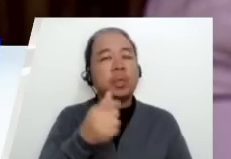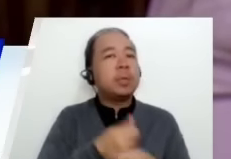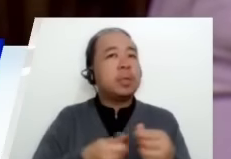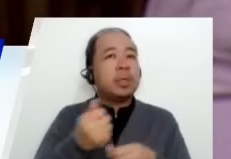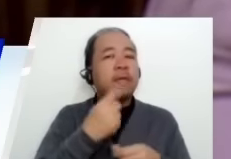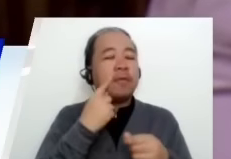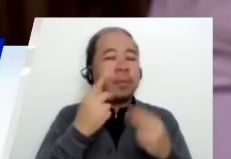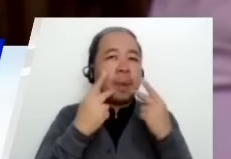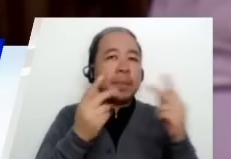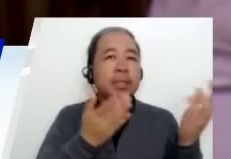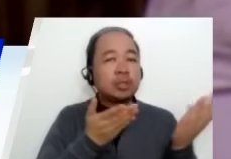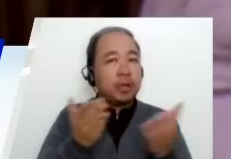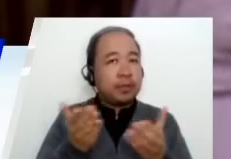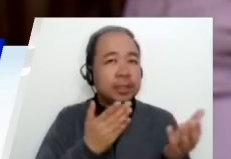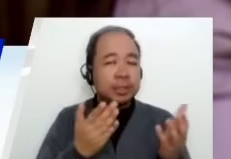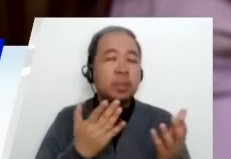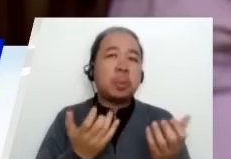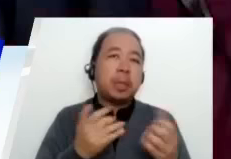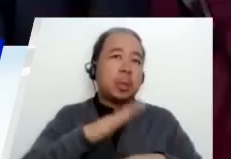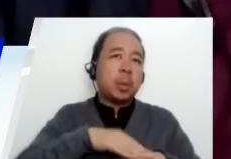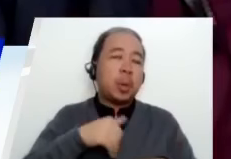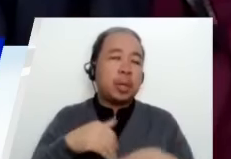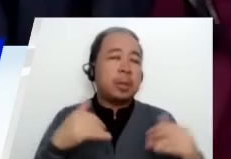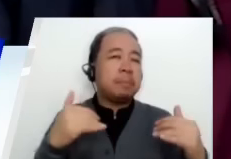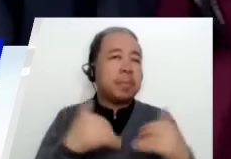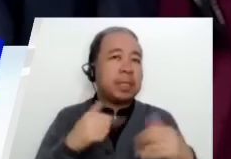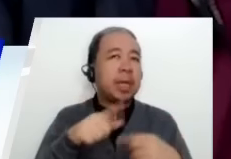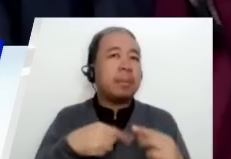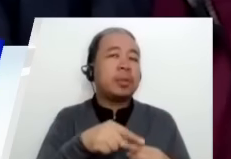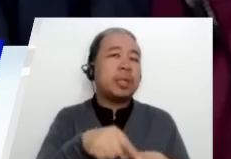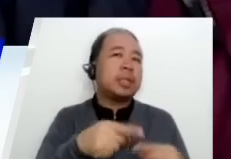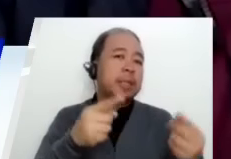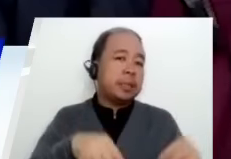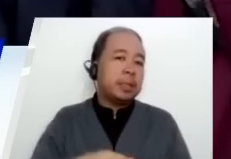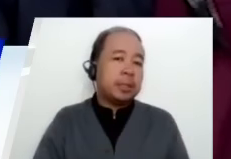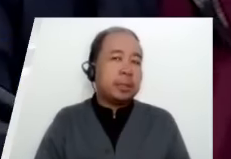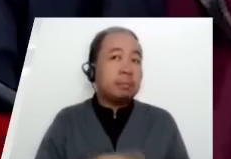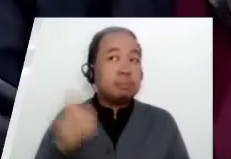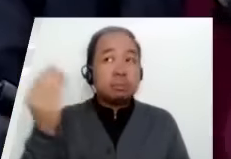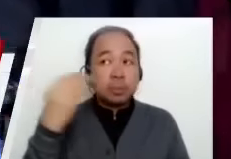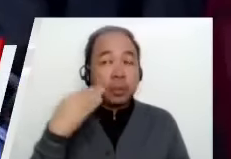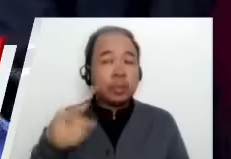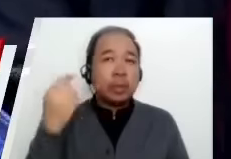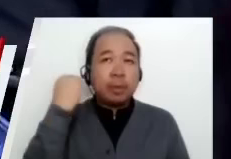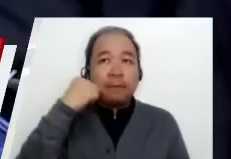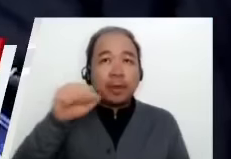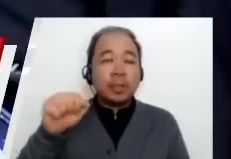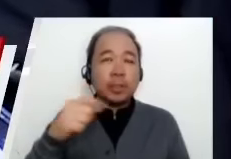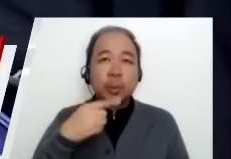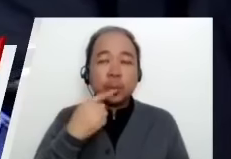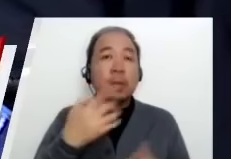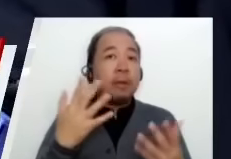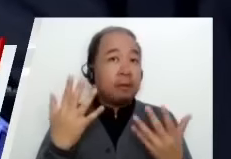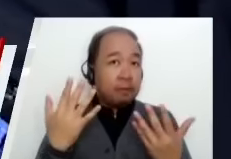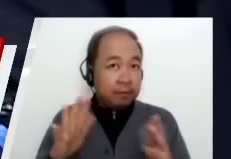balak magpatawag ng pagdinig tungkol sa issue. At ang balita ko pala yung violator na yon. Matapos siyang mapara